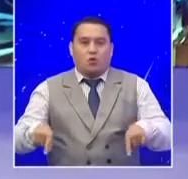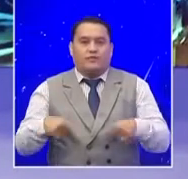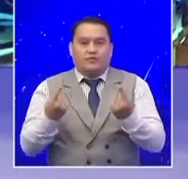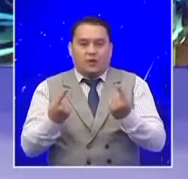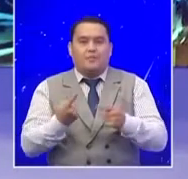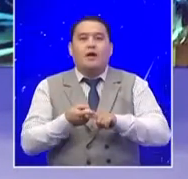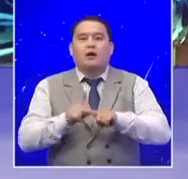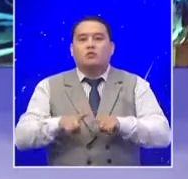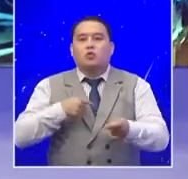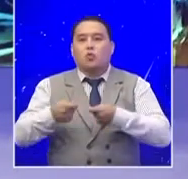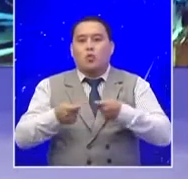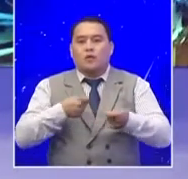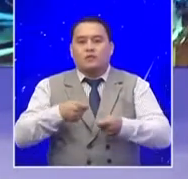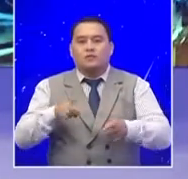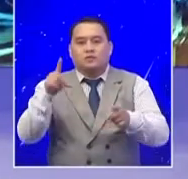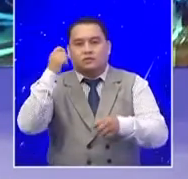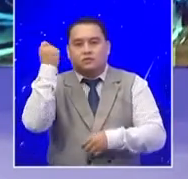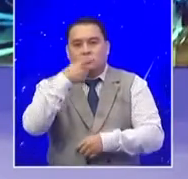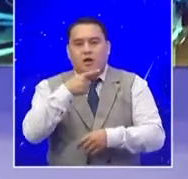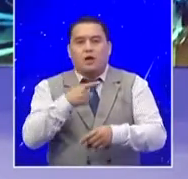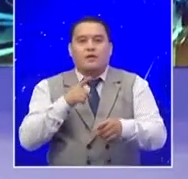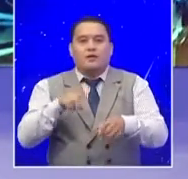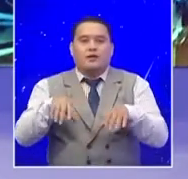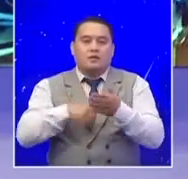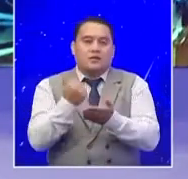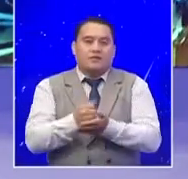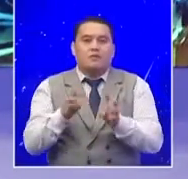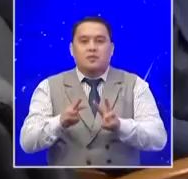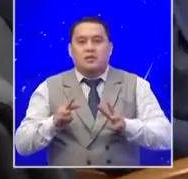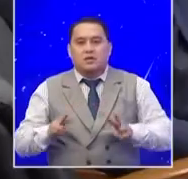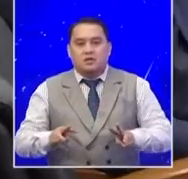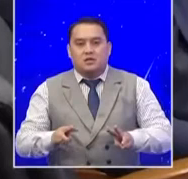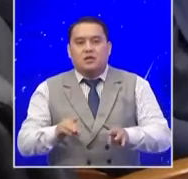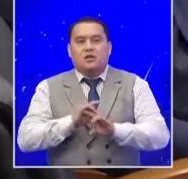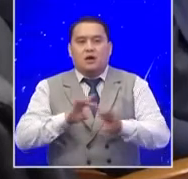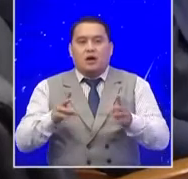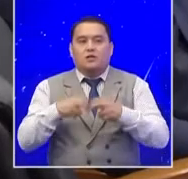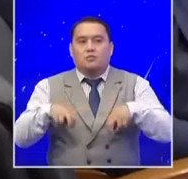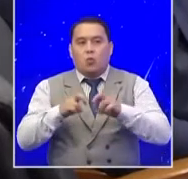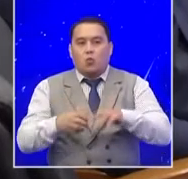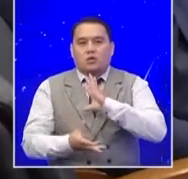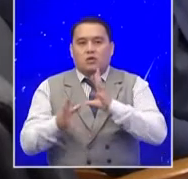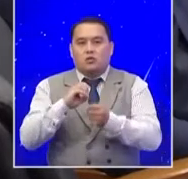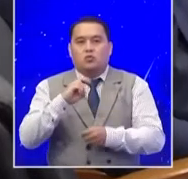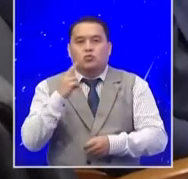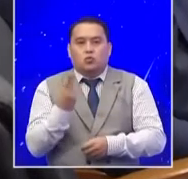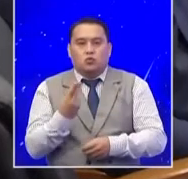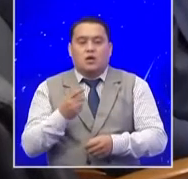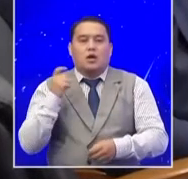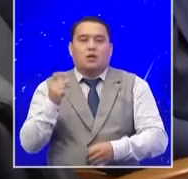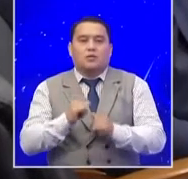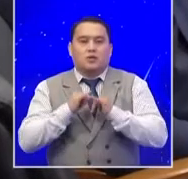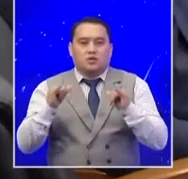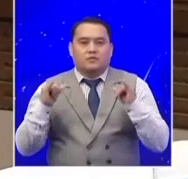стало известно на правительственном заседании под председательством Аскара Мамина. На совещании были рассмотрены итоги социально-экономического